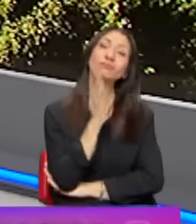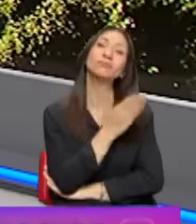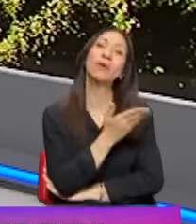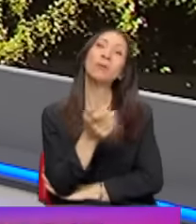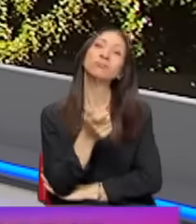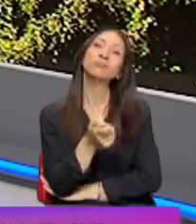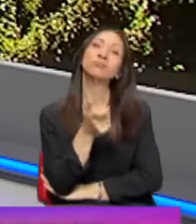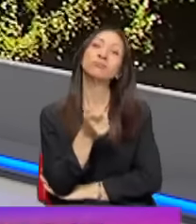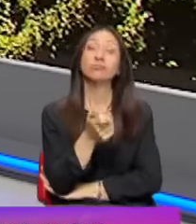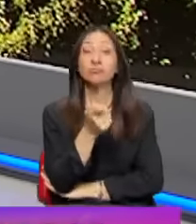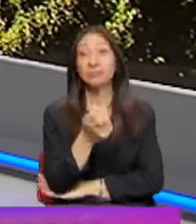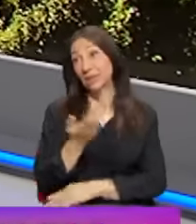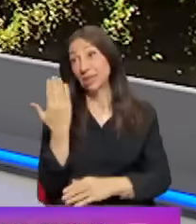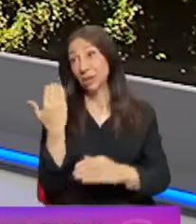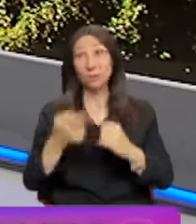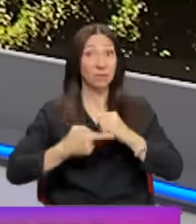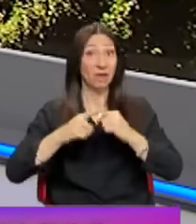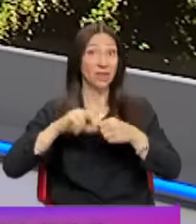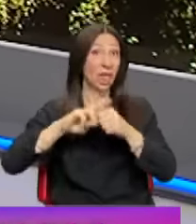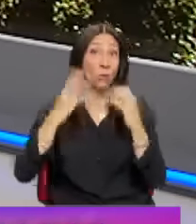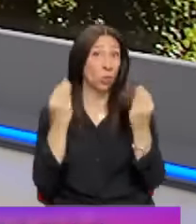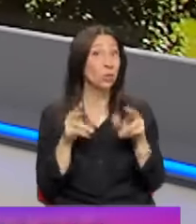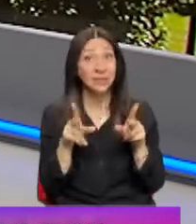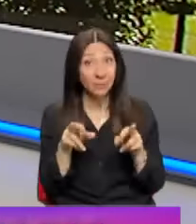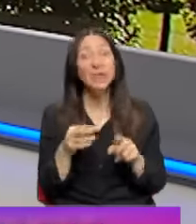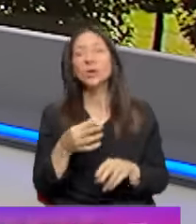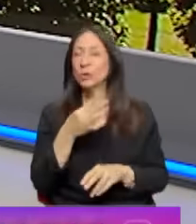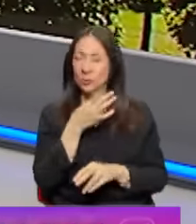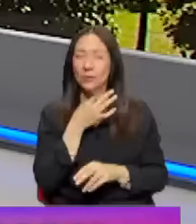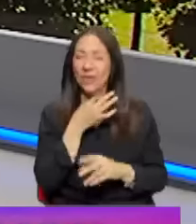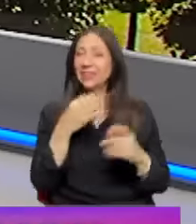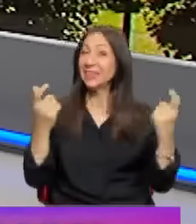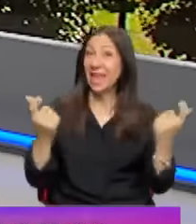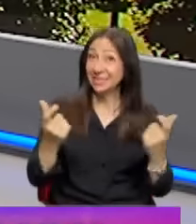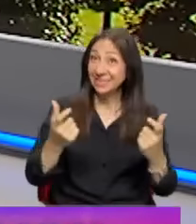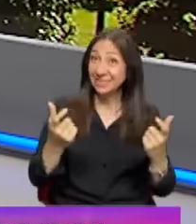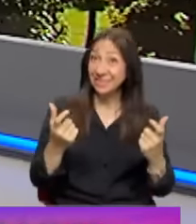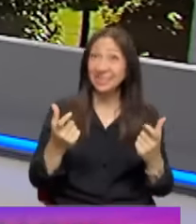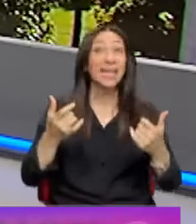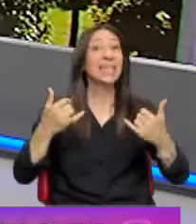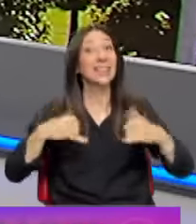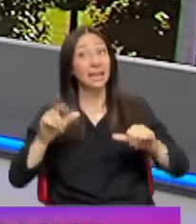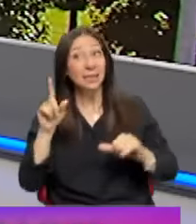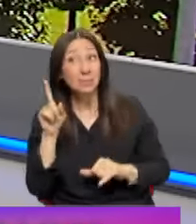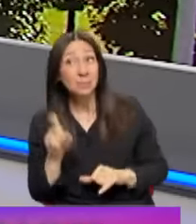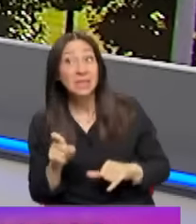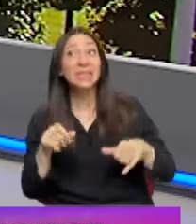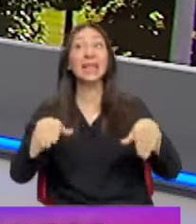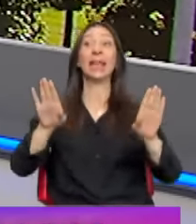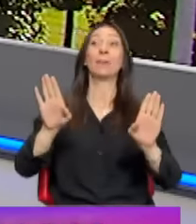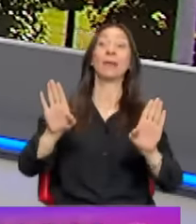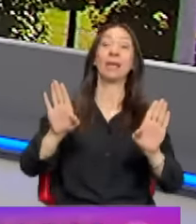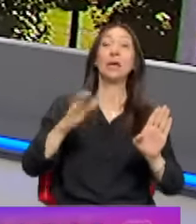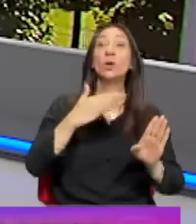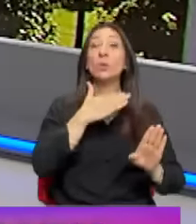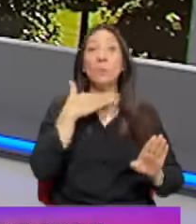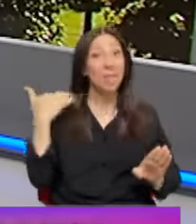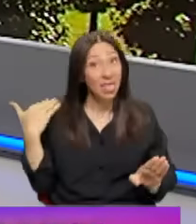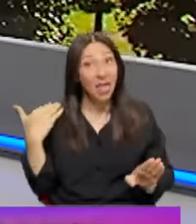devam ediyorsunuz? Geçtiğimiz haftalarda olduğu gibi. Lütfen neredesiniz? Tatilde misiniz, değil misiniz?